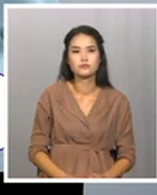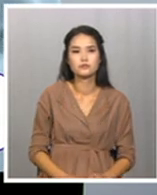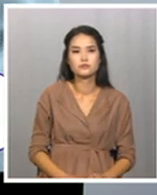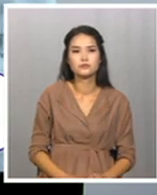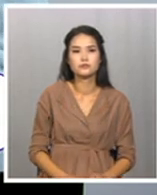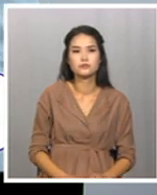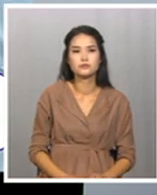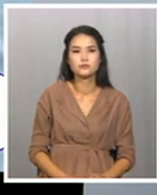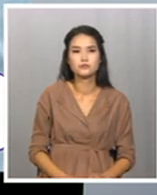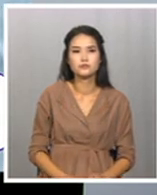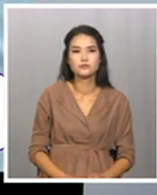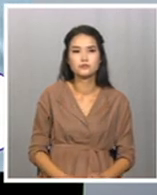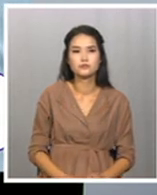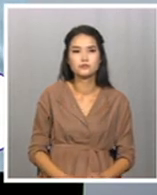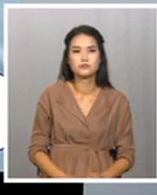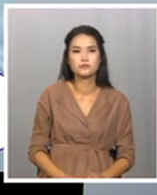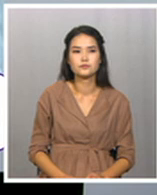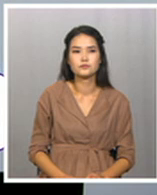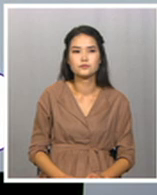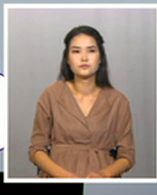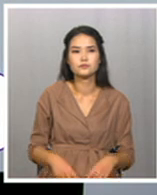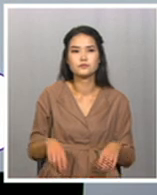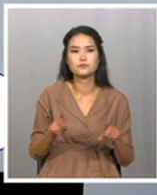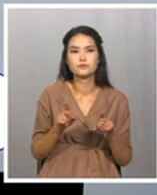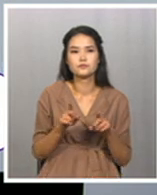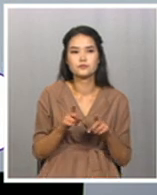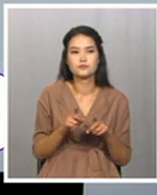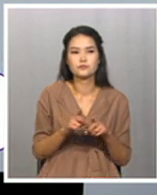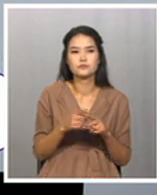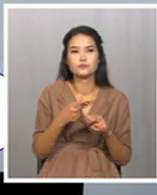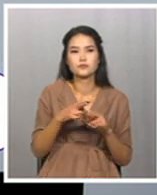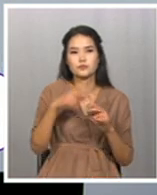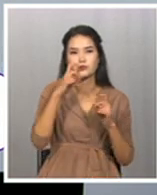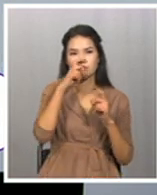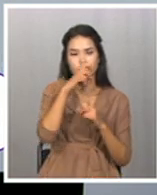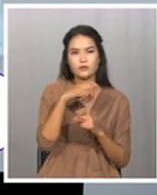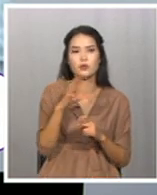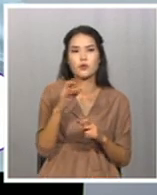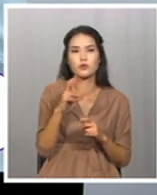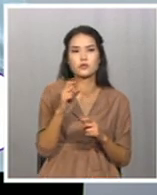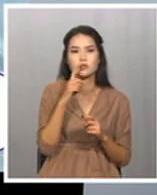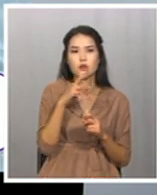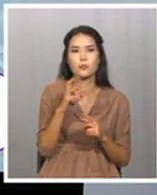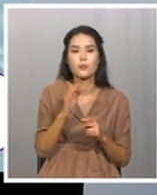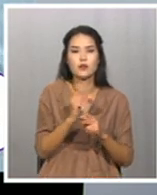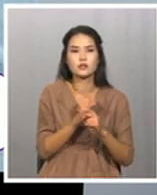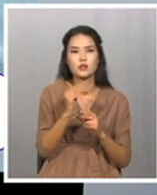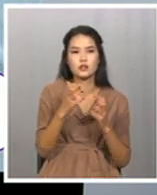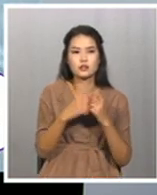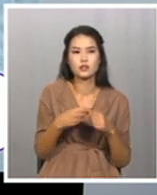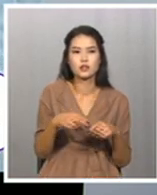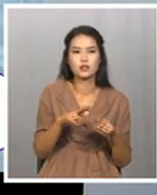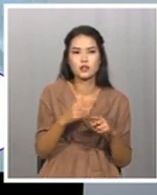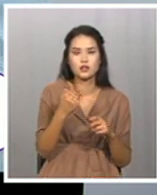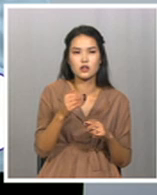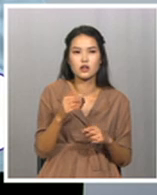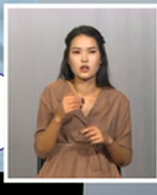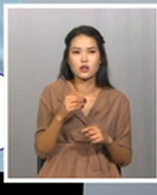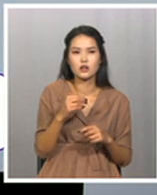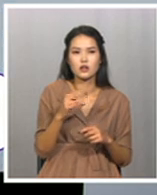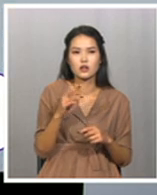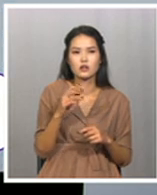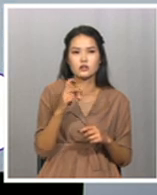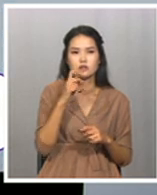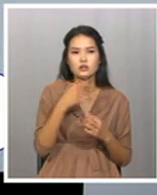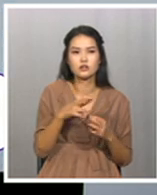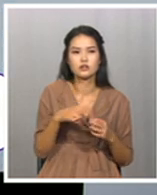18,152 миллилитр. Дәл осылайша фосфор қышқылының массасын есептейміз. Ол үшін фосфор қышқылының малярлық массасы қажет,